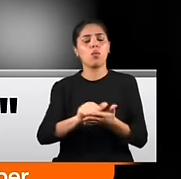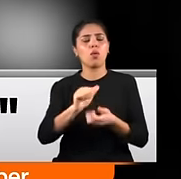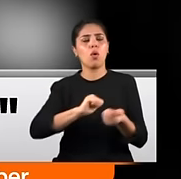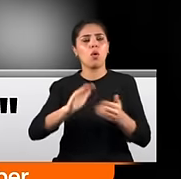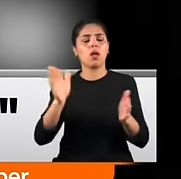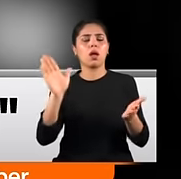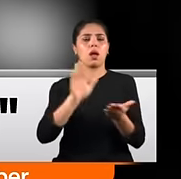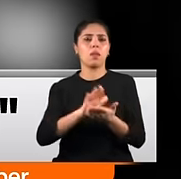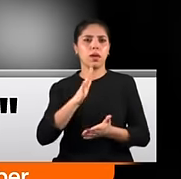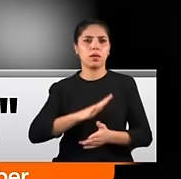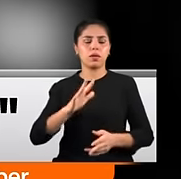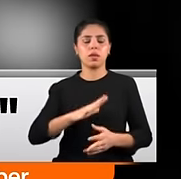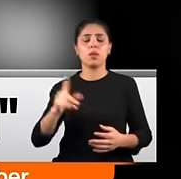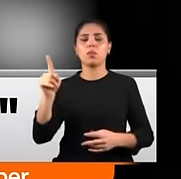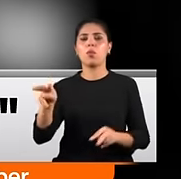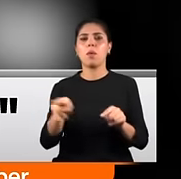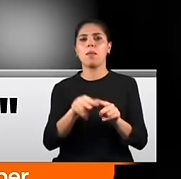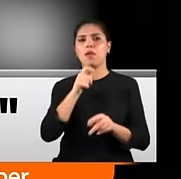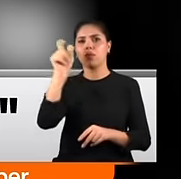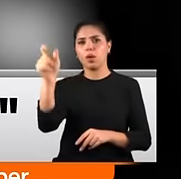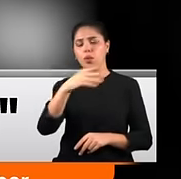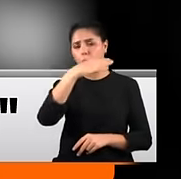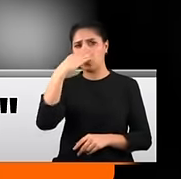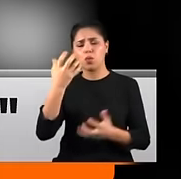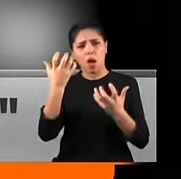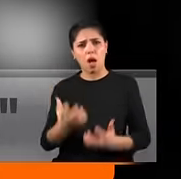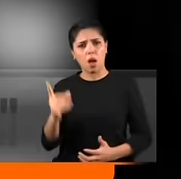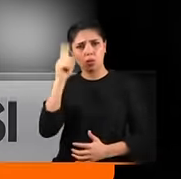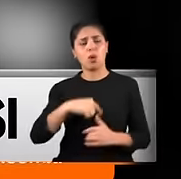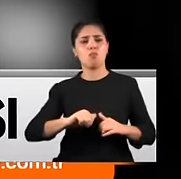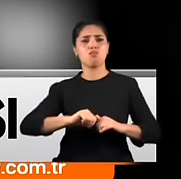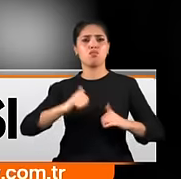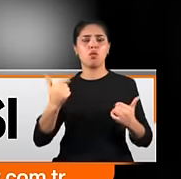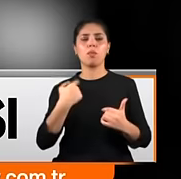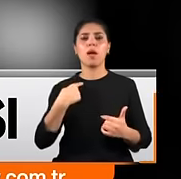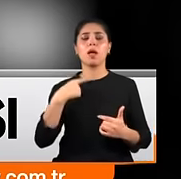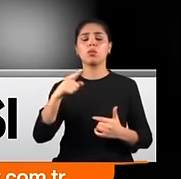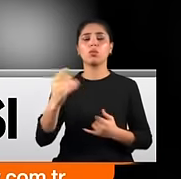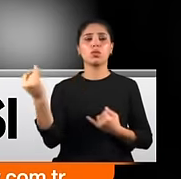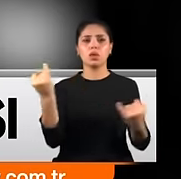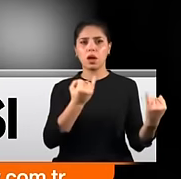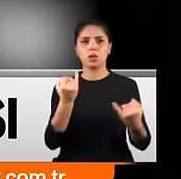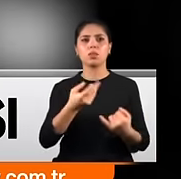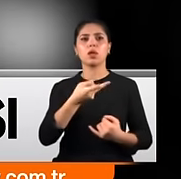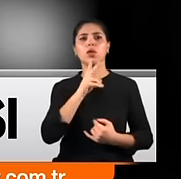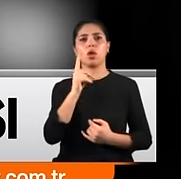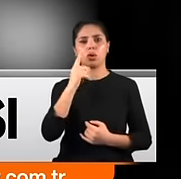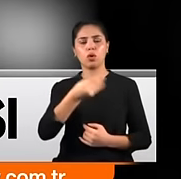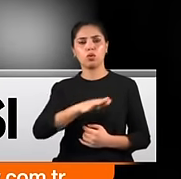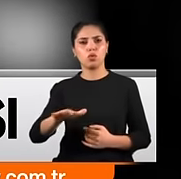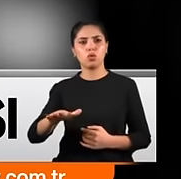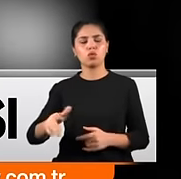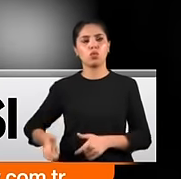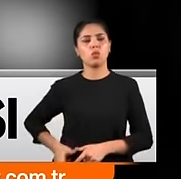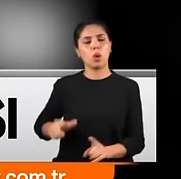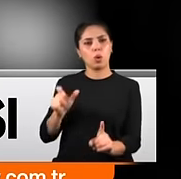Sayın Mevlüt Erdinç'in ağır uyuşturucu madde bağımlısı olması nedeniyle boşanıyoruz. Ben sadece bu tartışmaya bir son vererek çocuklarımın